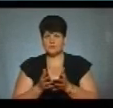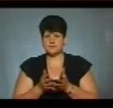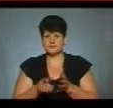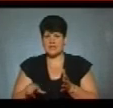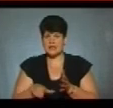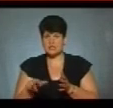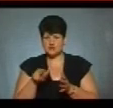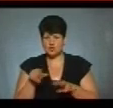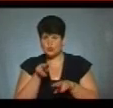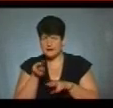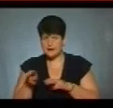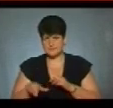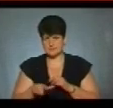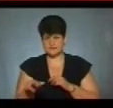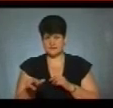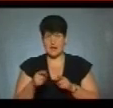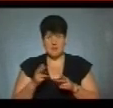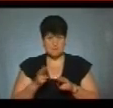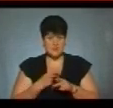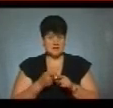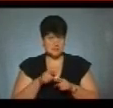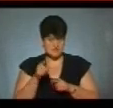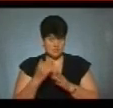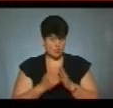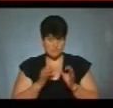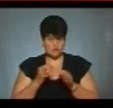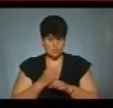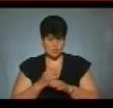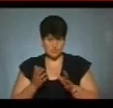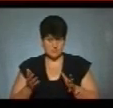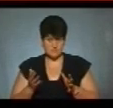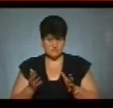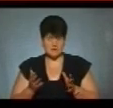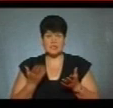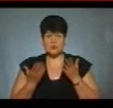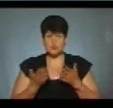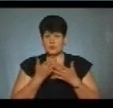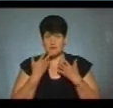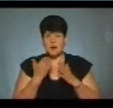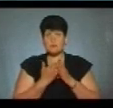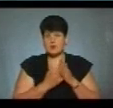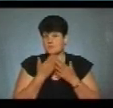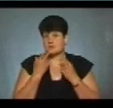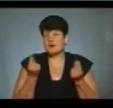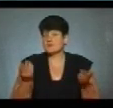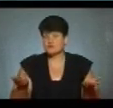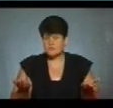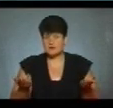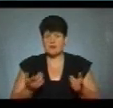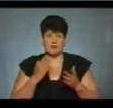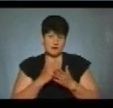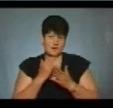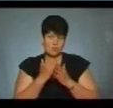річки. Тобто без цих програм, по суті, нічого не робиться? Так. Якщо нема програм, нема фінансування. Є програми, є